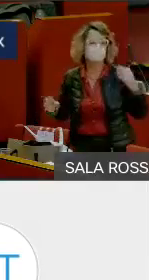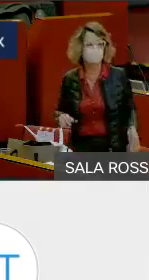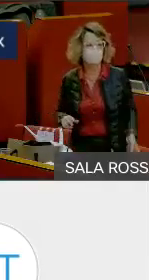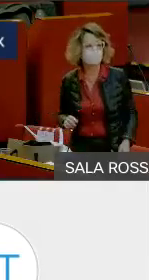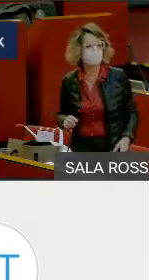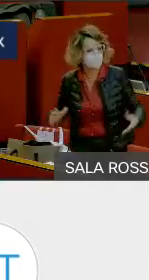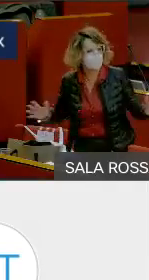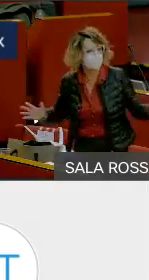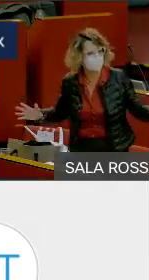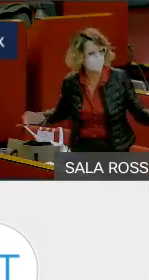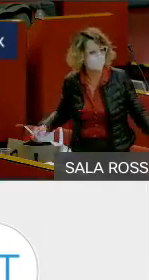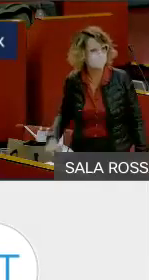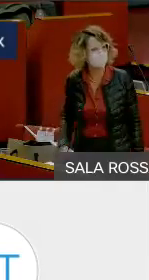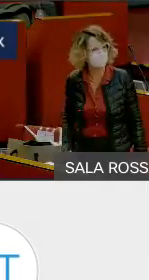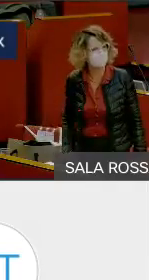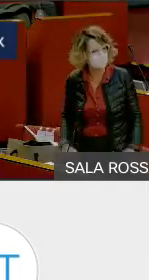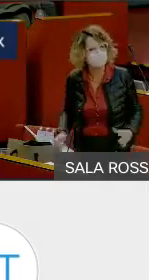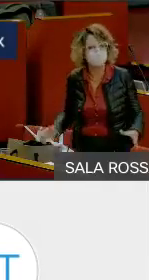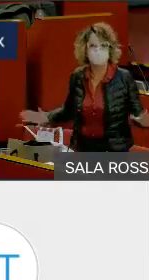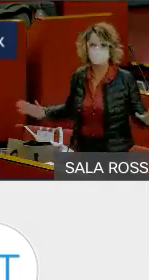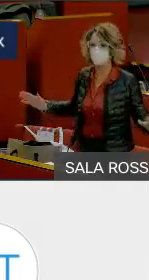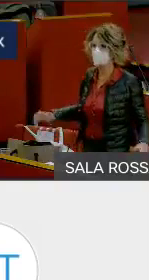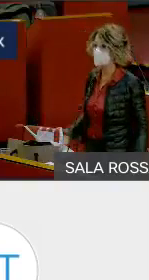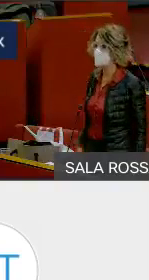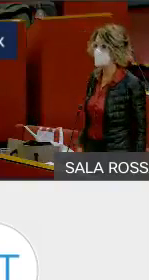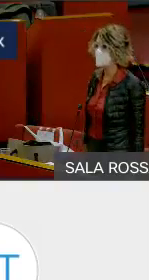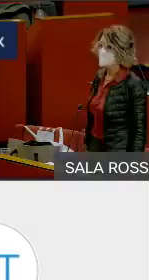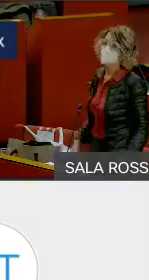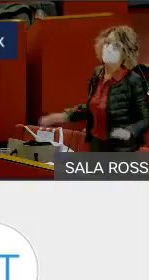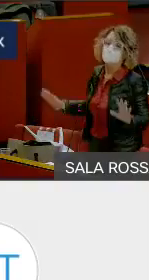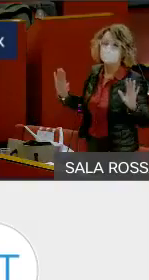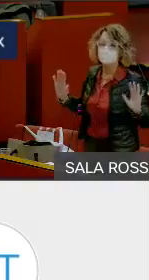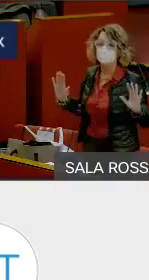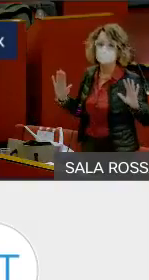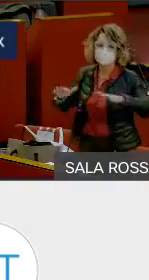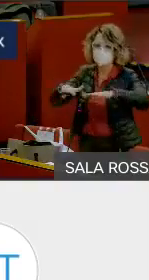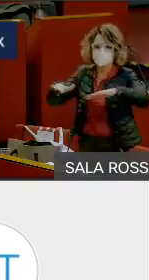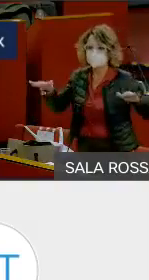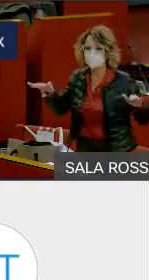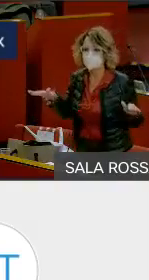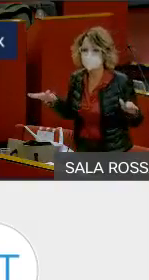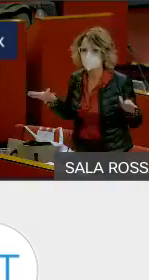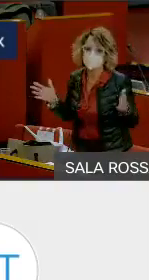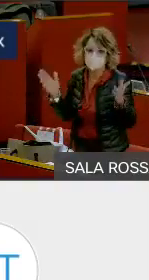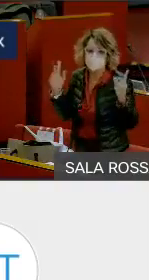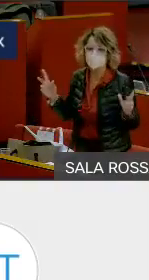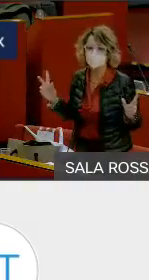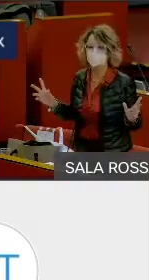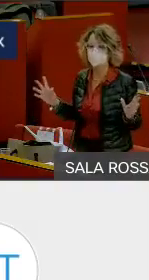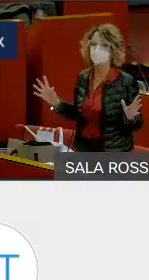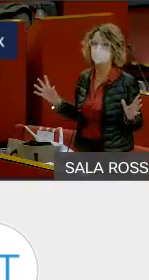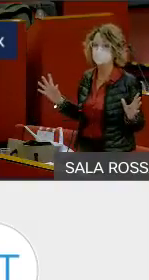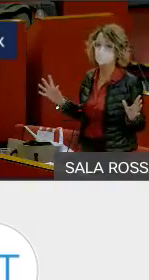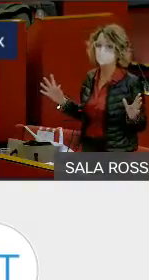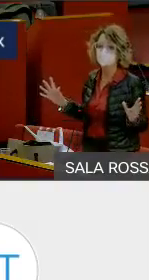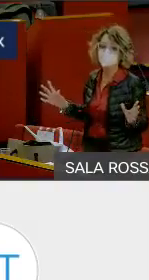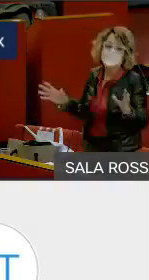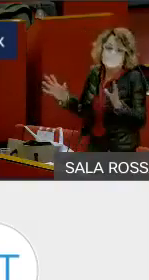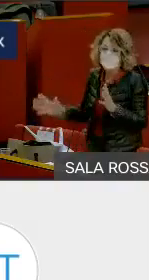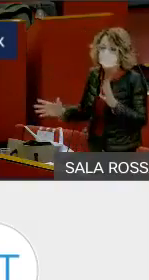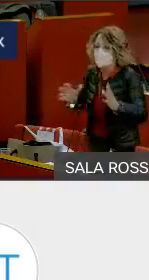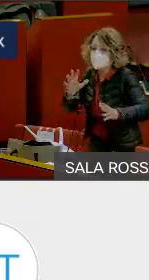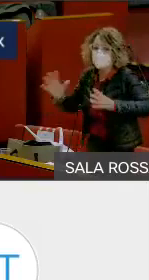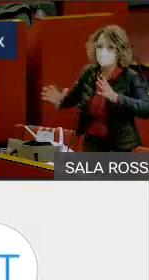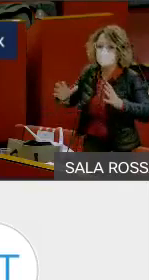arrivava un parere negativo di un municipio che si dava peso ha già però voi municipi che avete distrutto da questo infatti un piccolo particolare